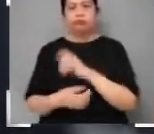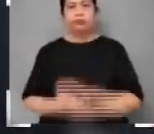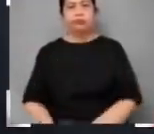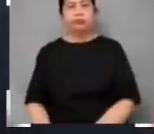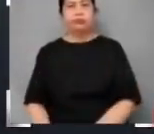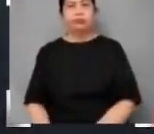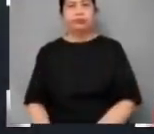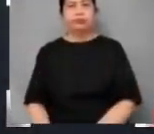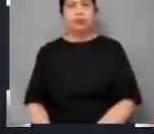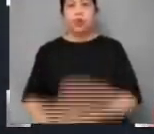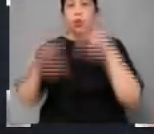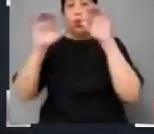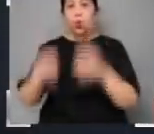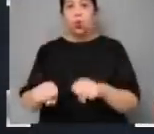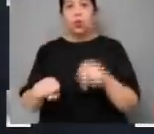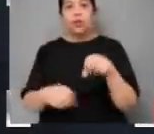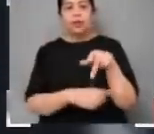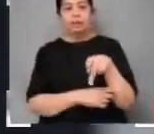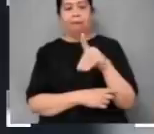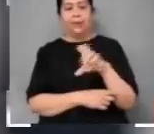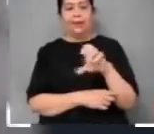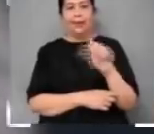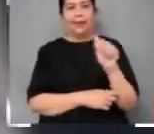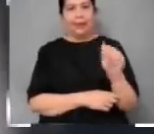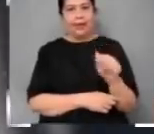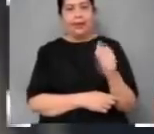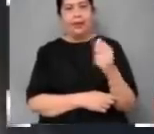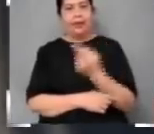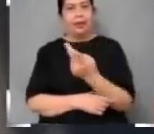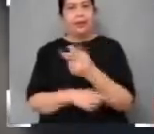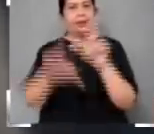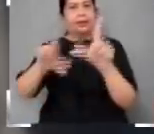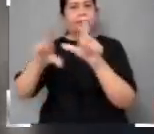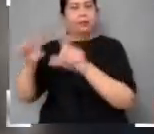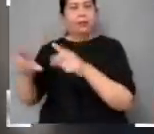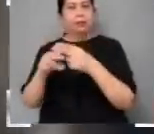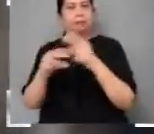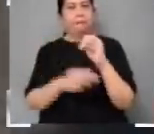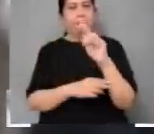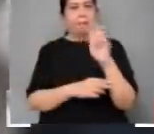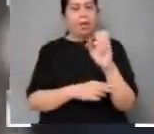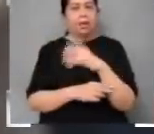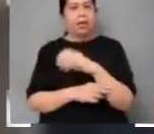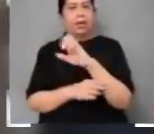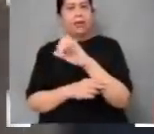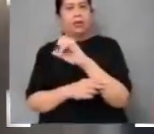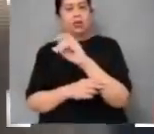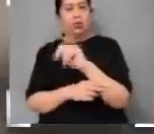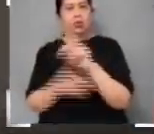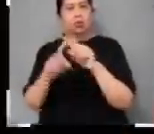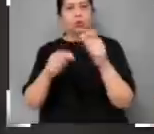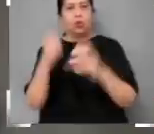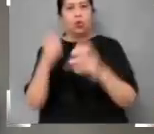Huling sa operasyon ng PIDEA Intelligence and Investigation Service ang mga suspect na sina Mike Abak at Edison de Guzman sa kanilang kondominium sa